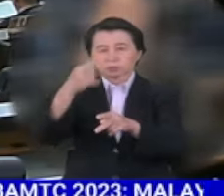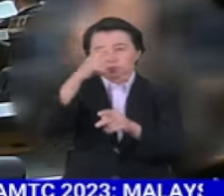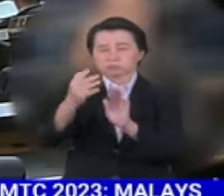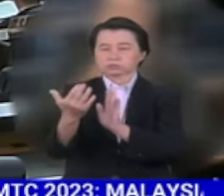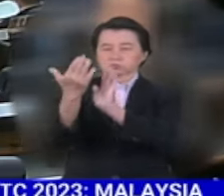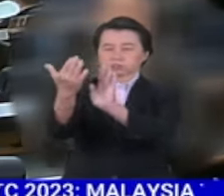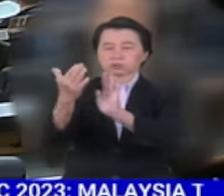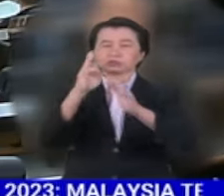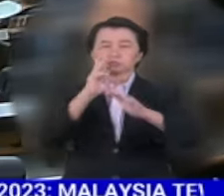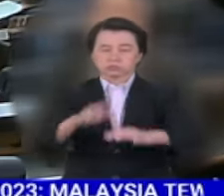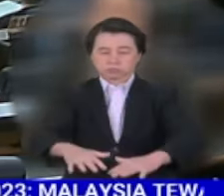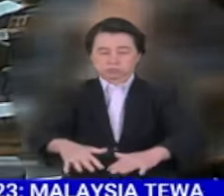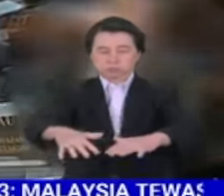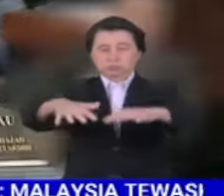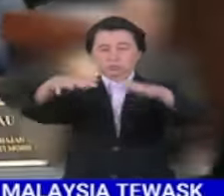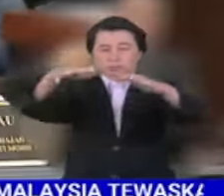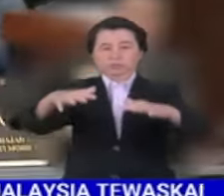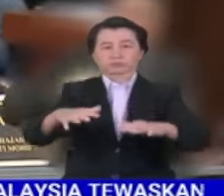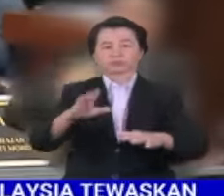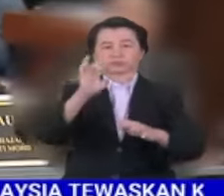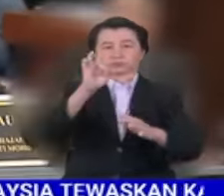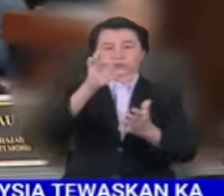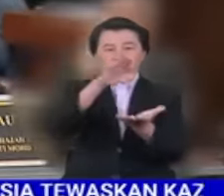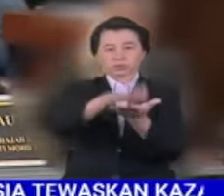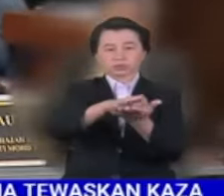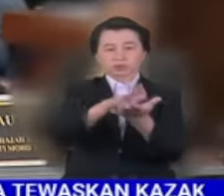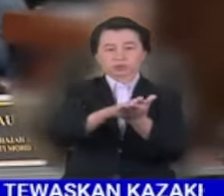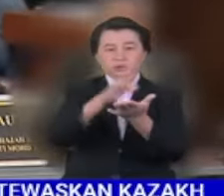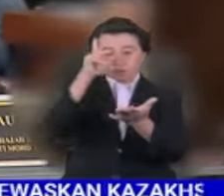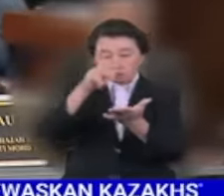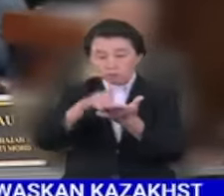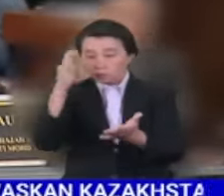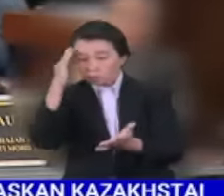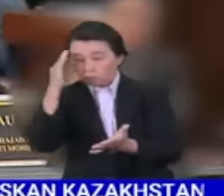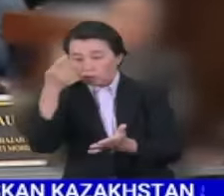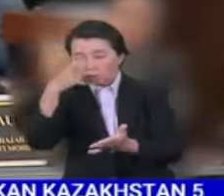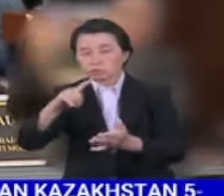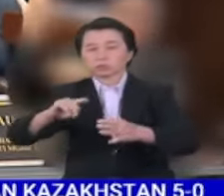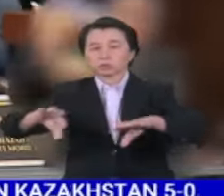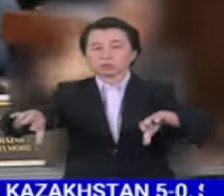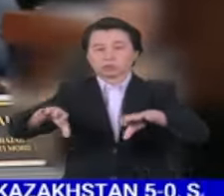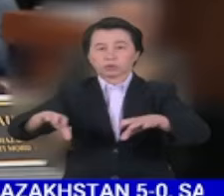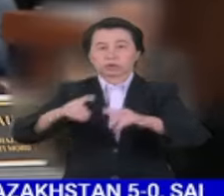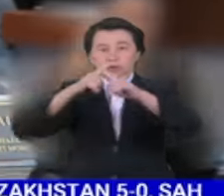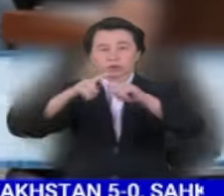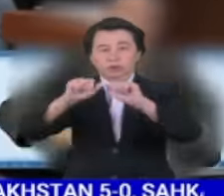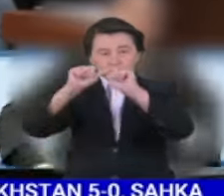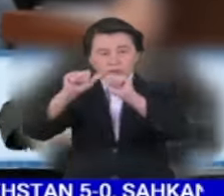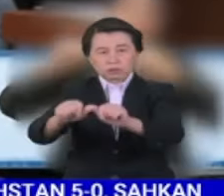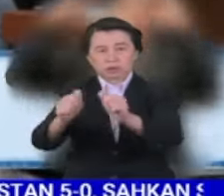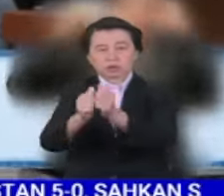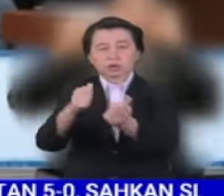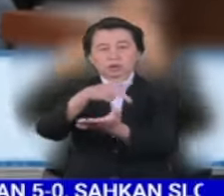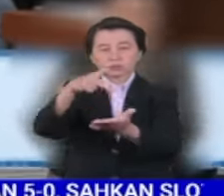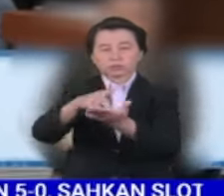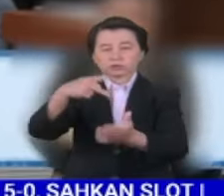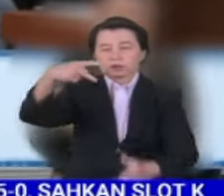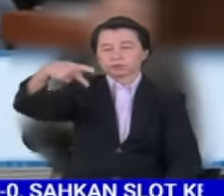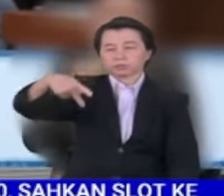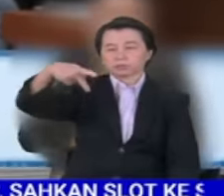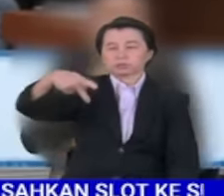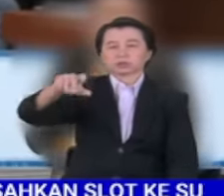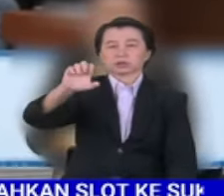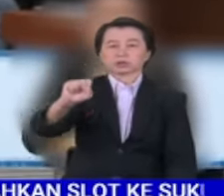mendepani musim banjir 8 sekolah sedang dikenal pasti untuk didirikan dewan kekal sebagai pusat pemindahan